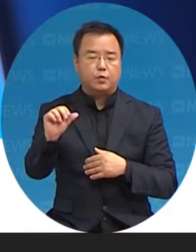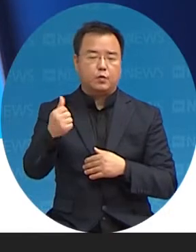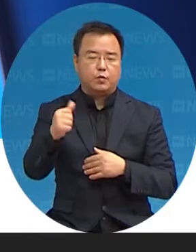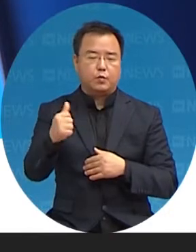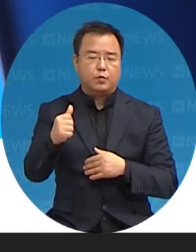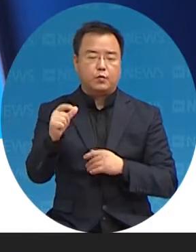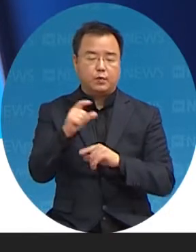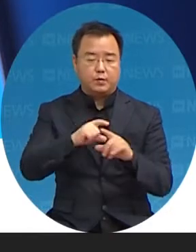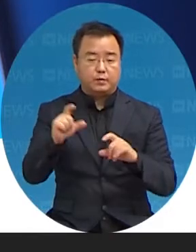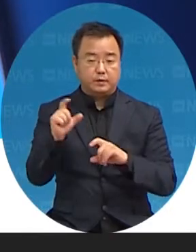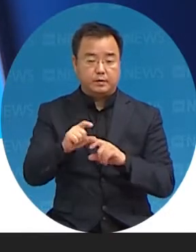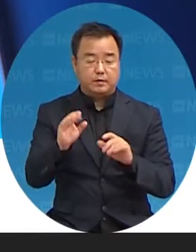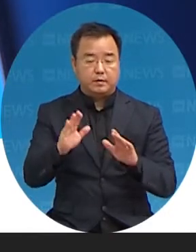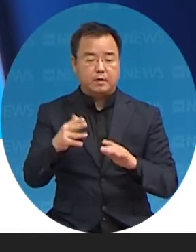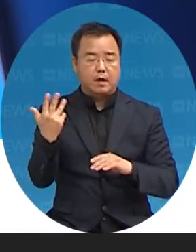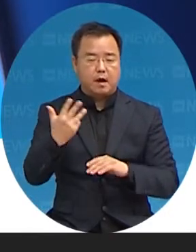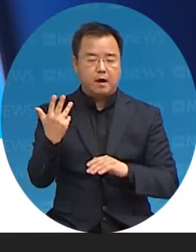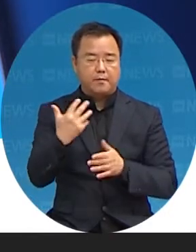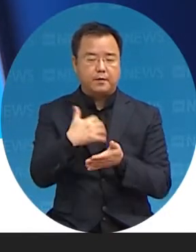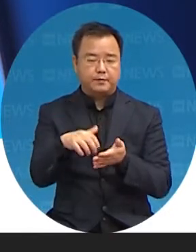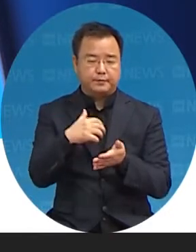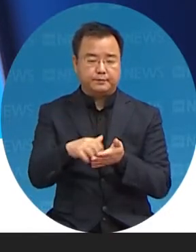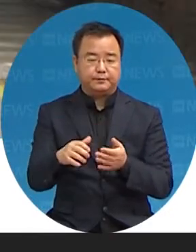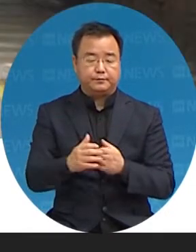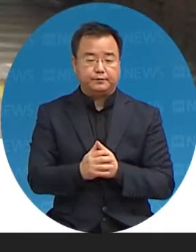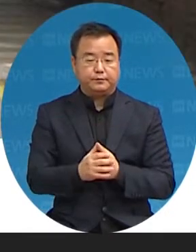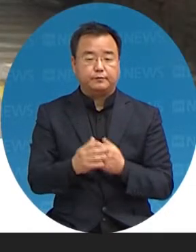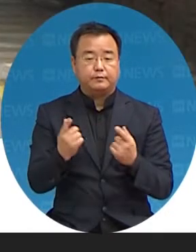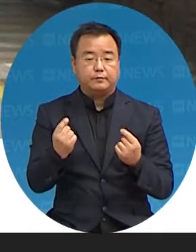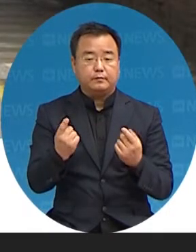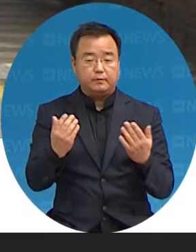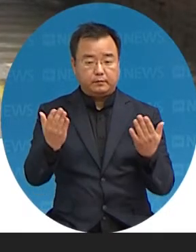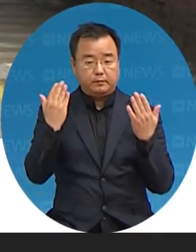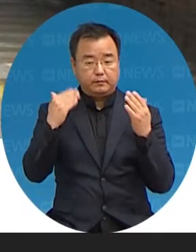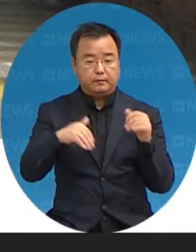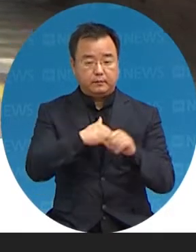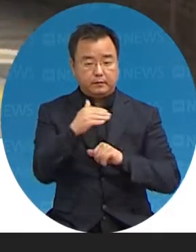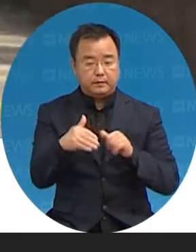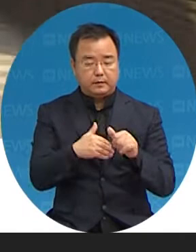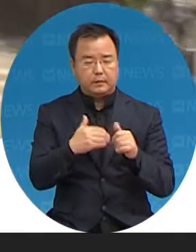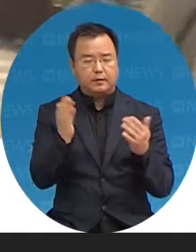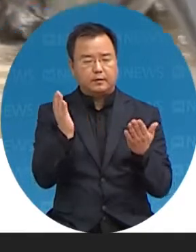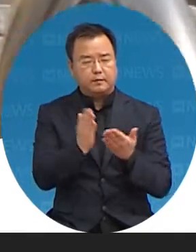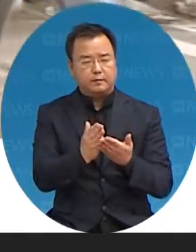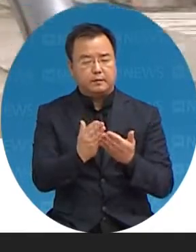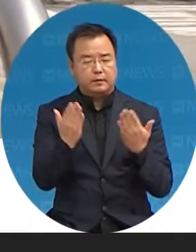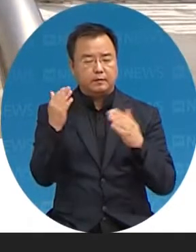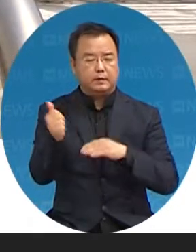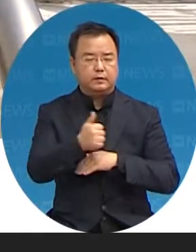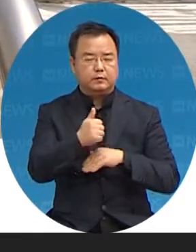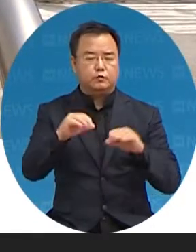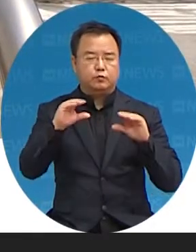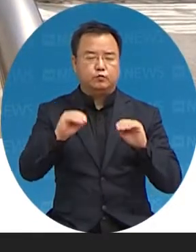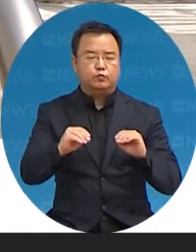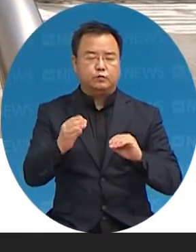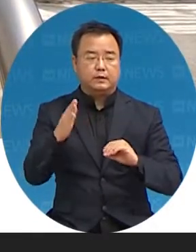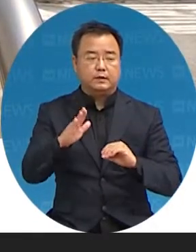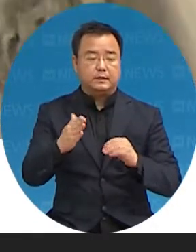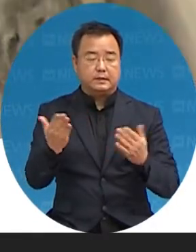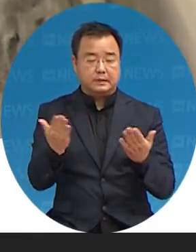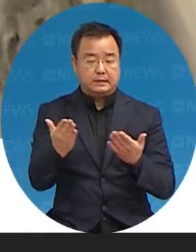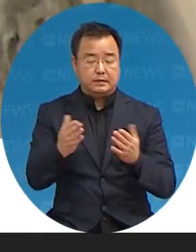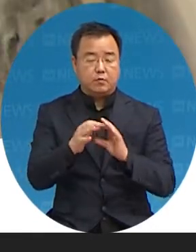추가되면서 8천 곳을 넘어 섰습니다 이렇게 학교는 상황에 따라 등교를 중단하고 있지만 어지 겁게